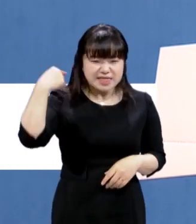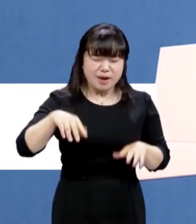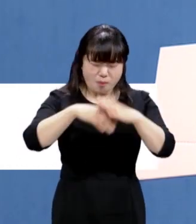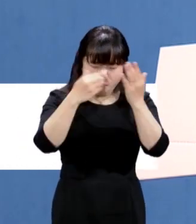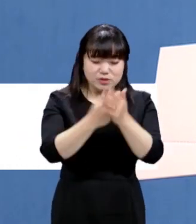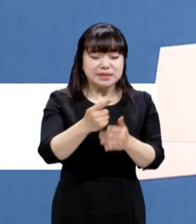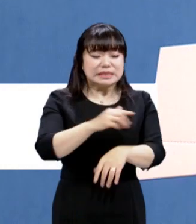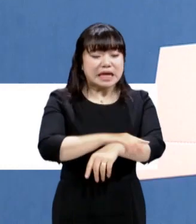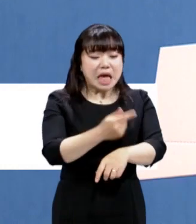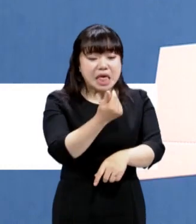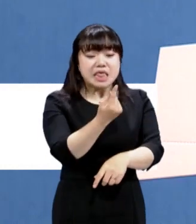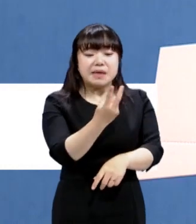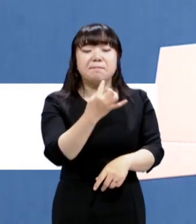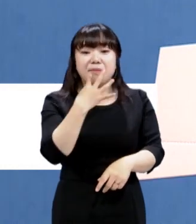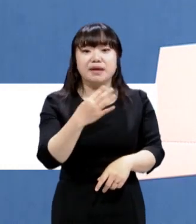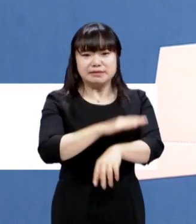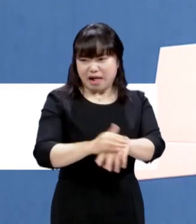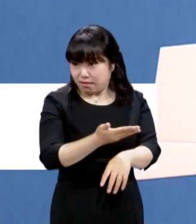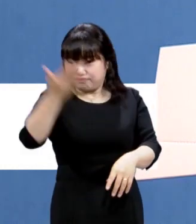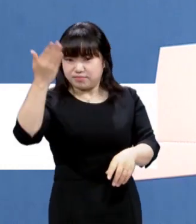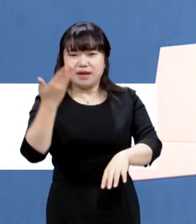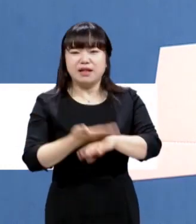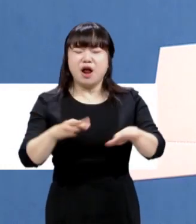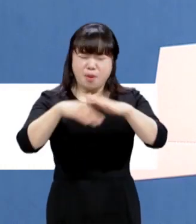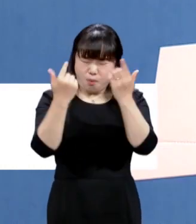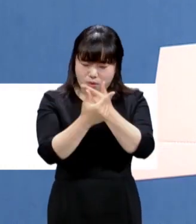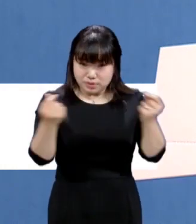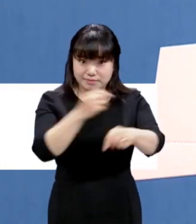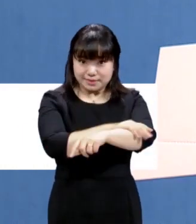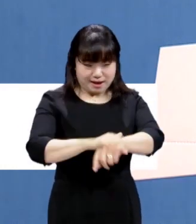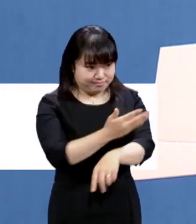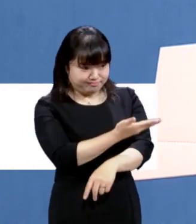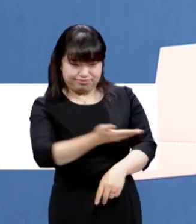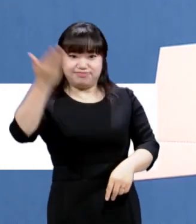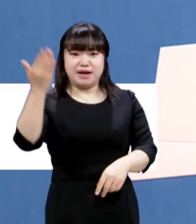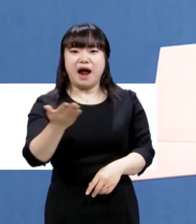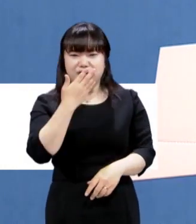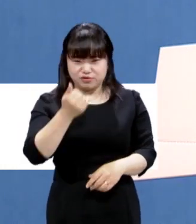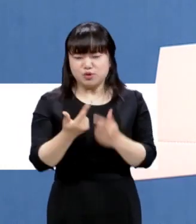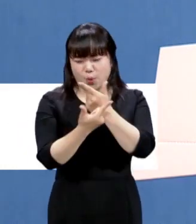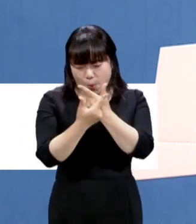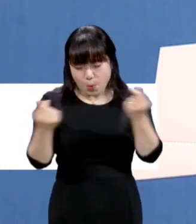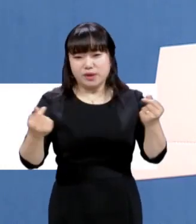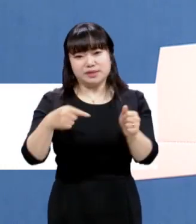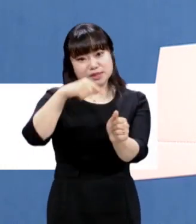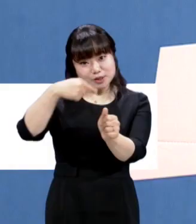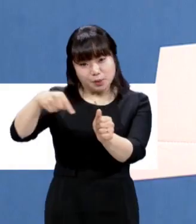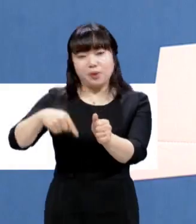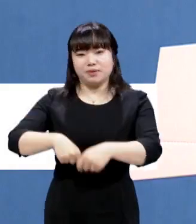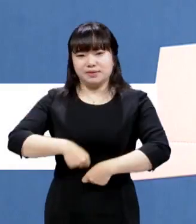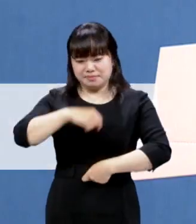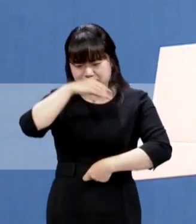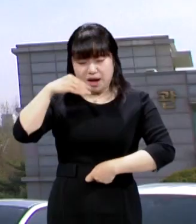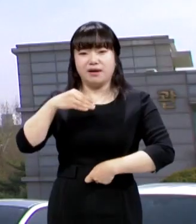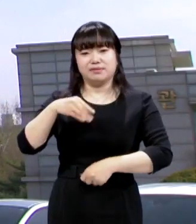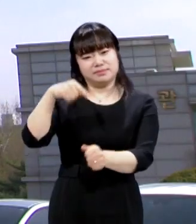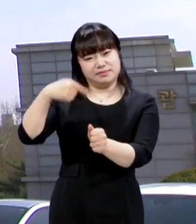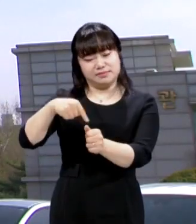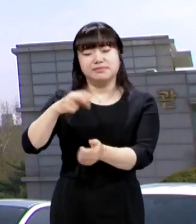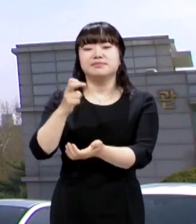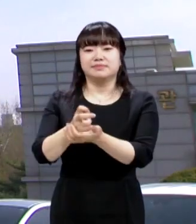되는 교육이 실현될 것입니다 기초 학력과 인생이 가 주어지고 교육의 정의가 실현될 것입니다